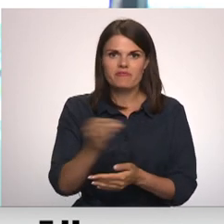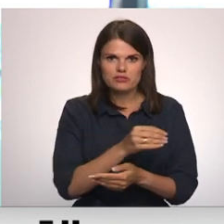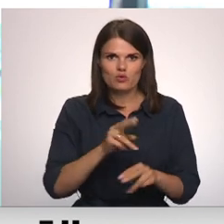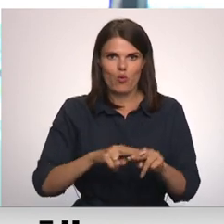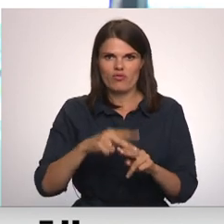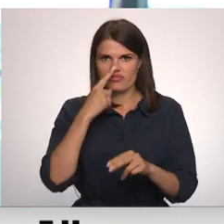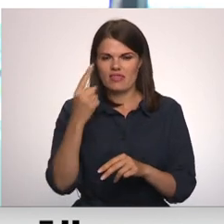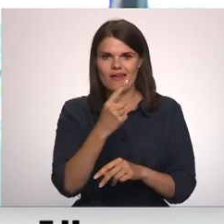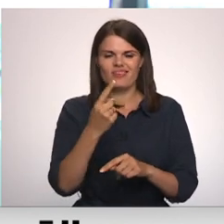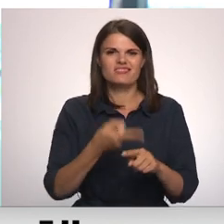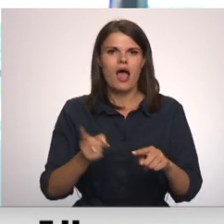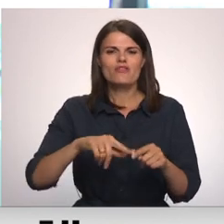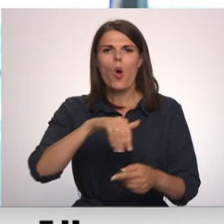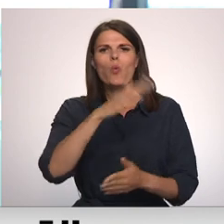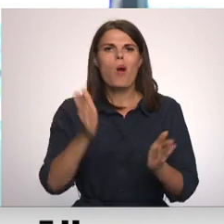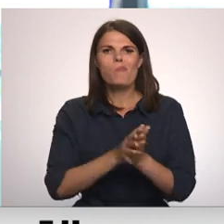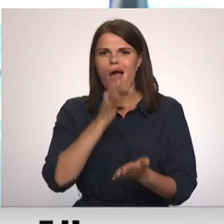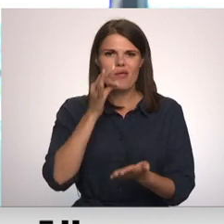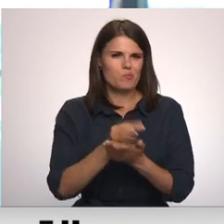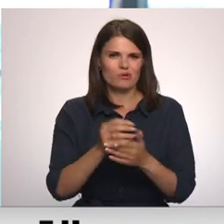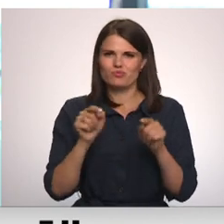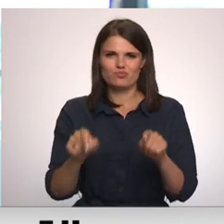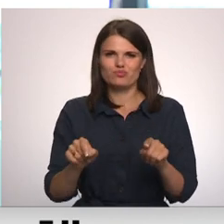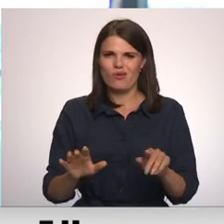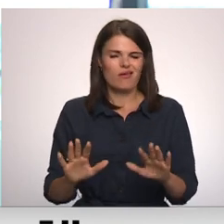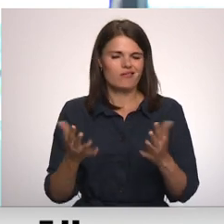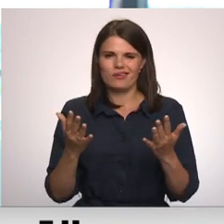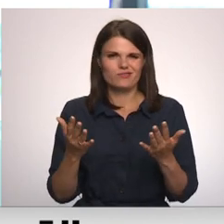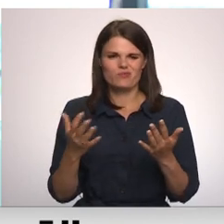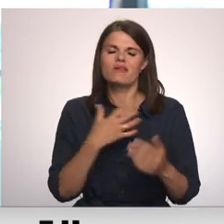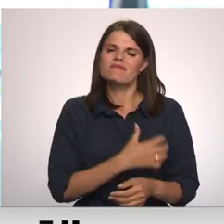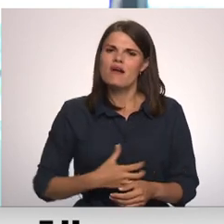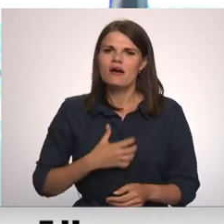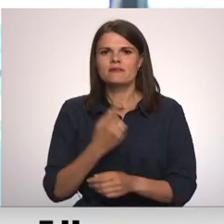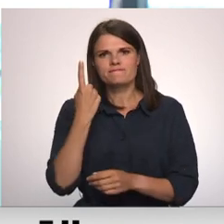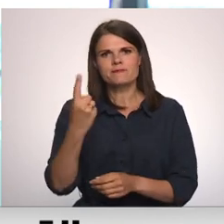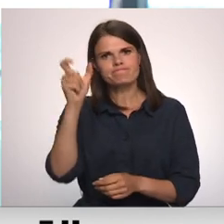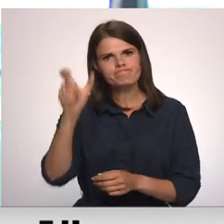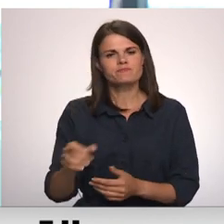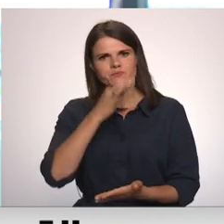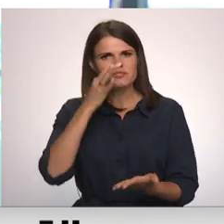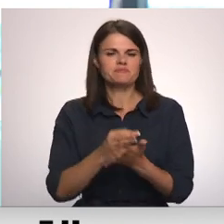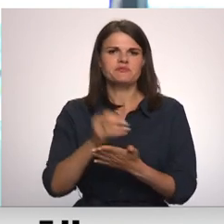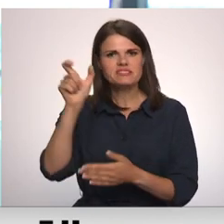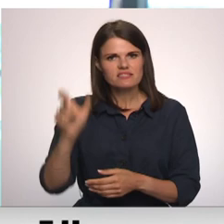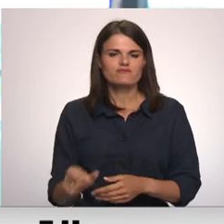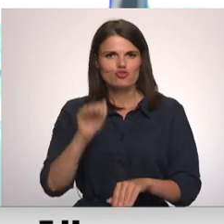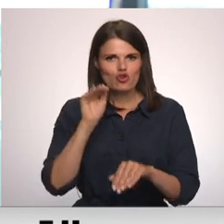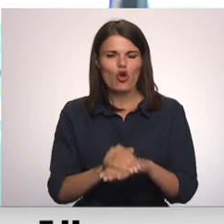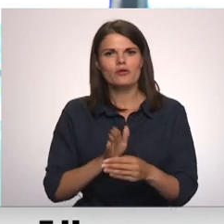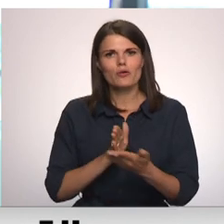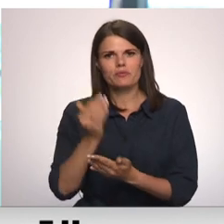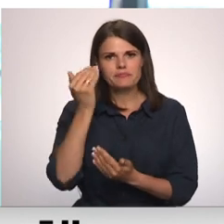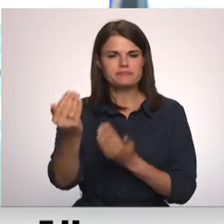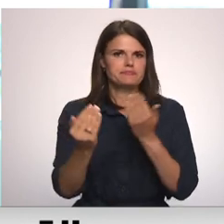Manuprāt, ka tāda kopējā atbildība šajā gadījumā ir vajadzīgs viens atbildīgs cilvēks par konkrētu